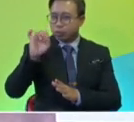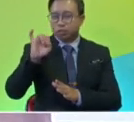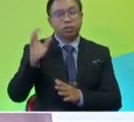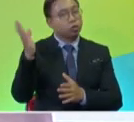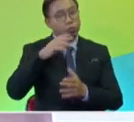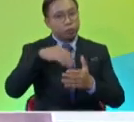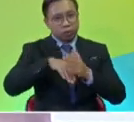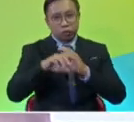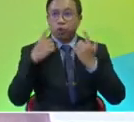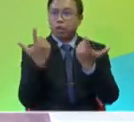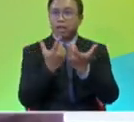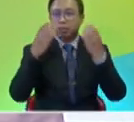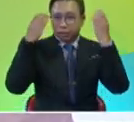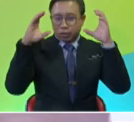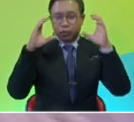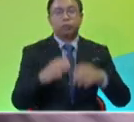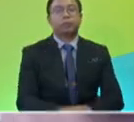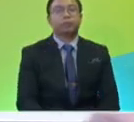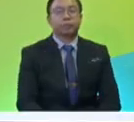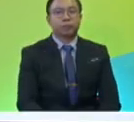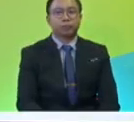Jom masuk kelas Cikgu Jom kita